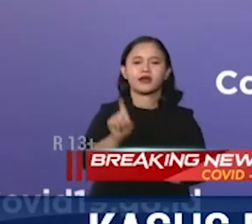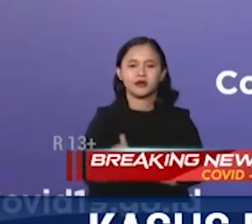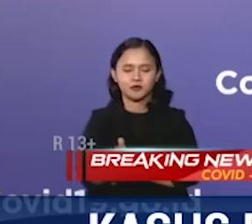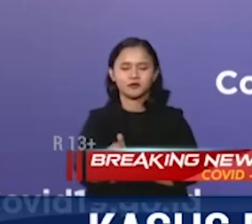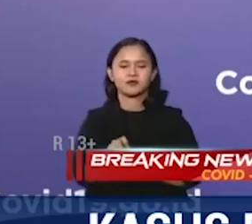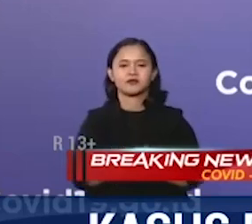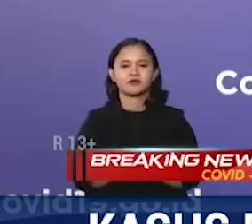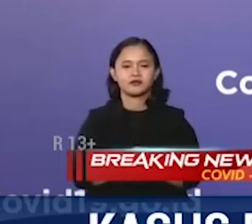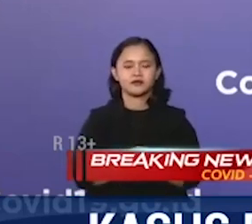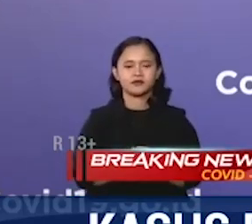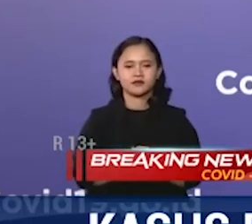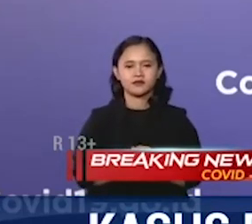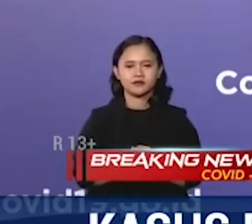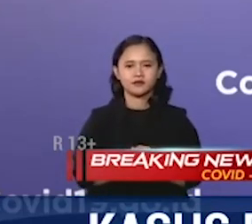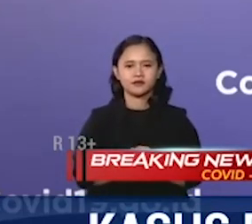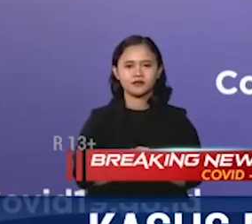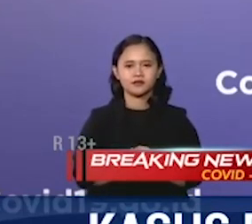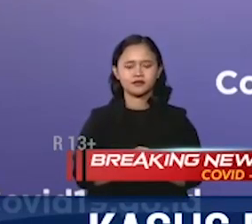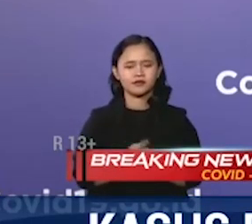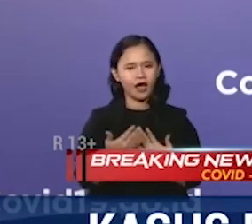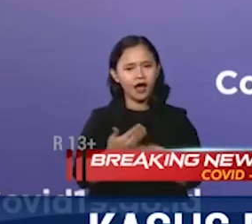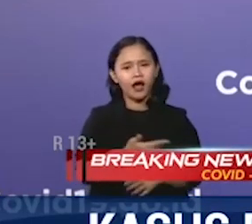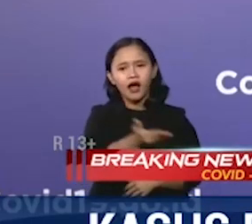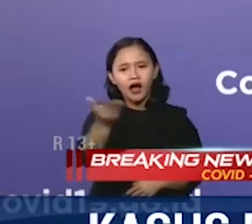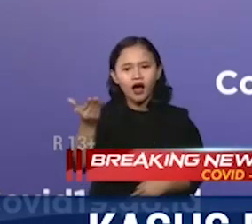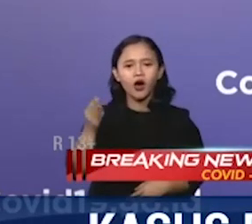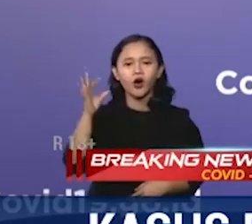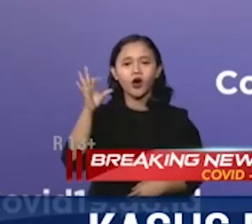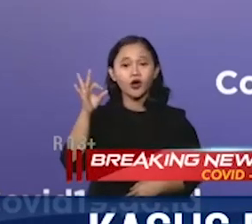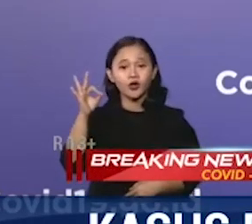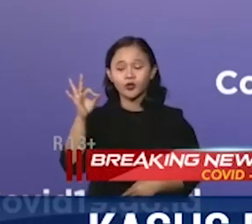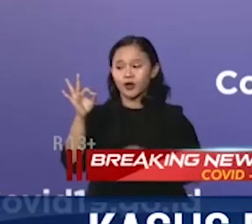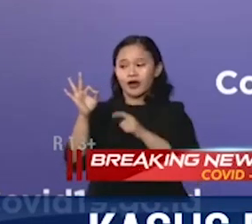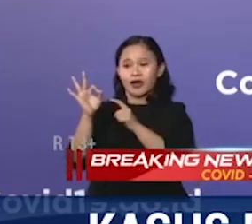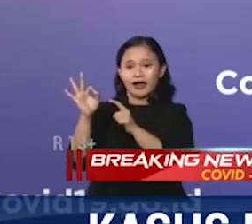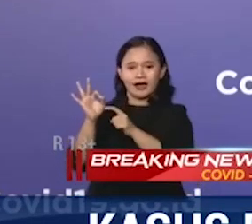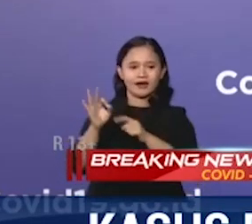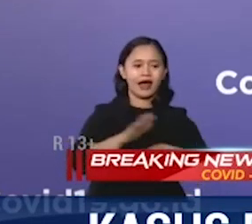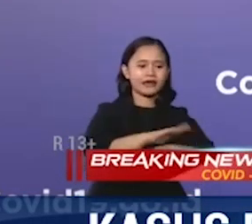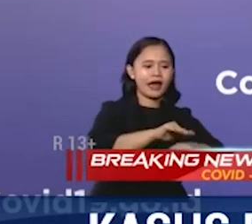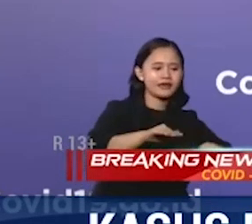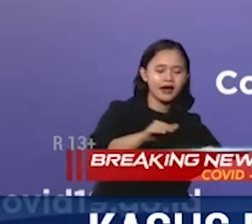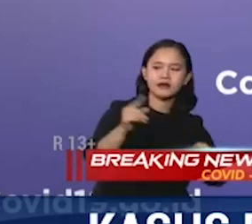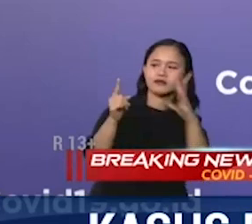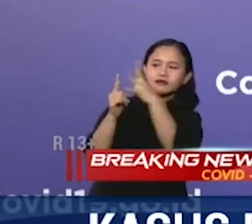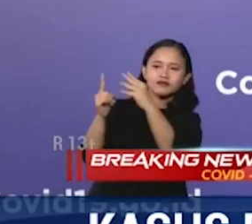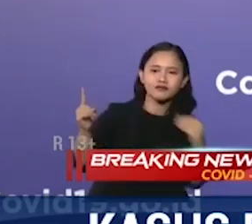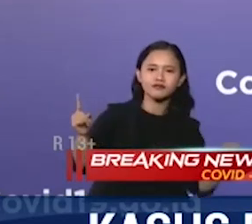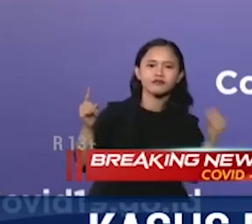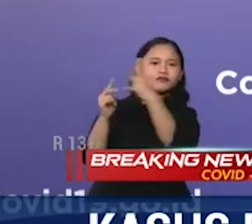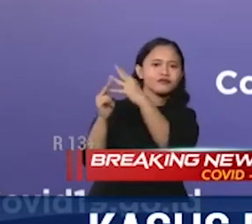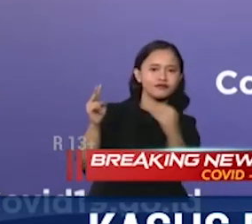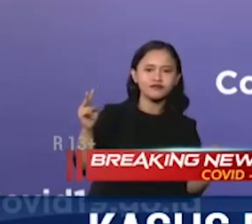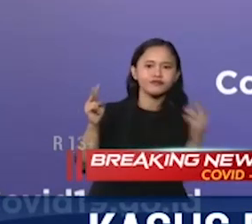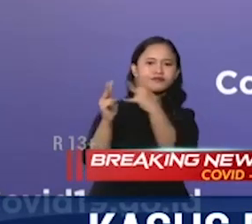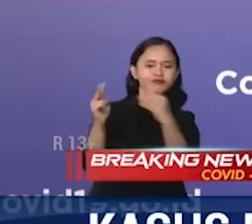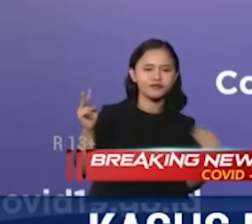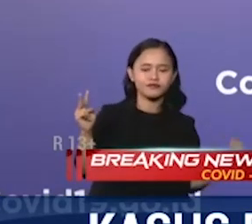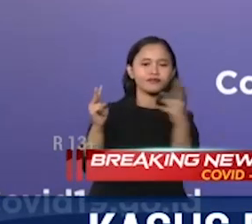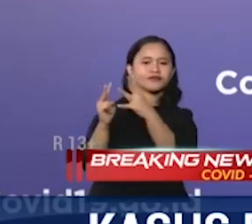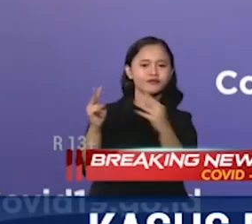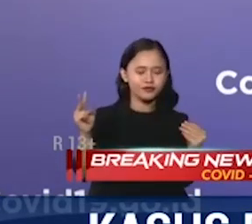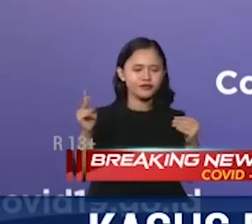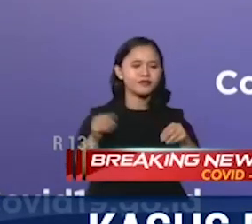Oleh karena itu orangtua adalah teladan bagi keluarganya yang mengajarkan secara